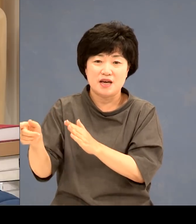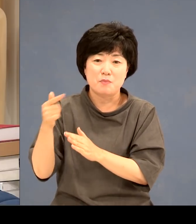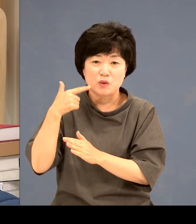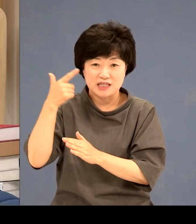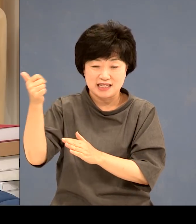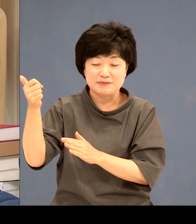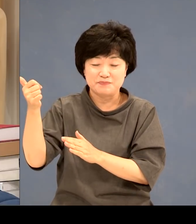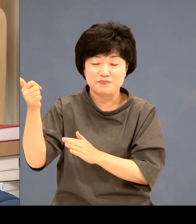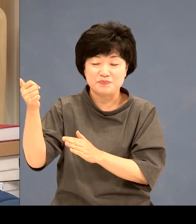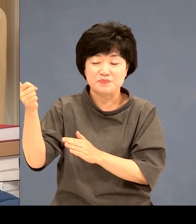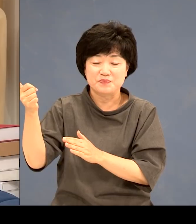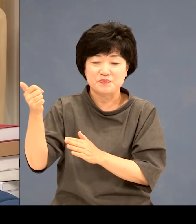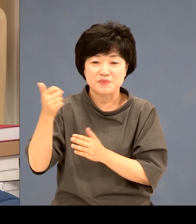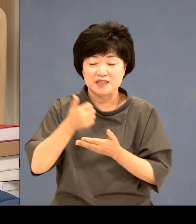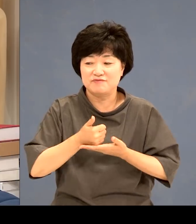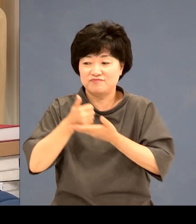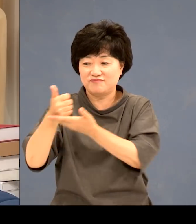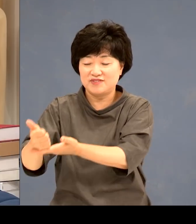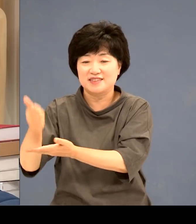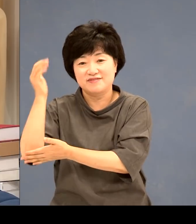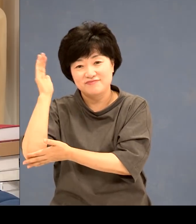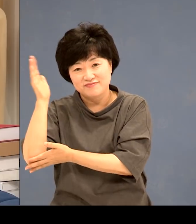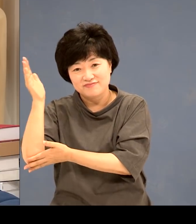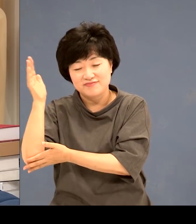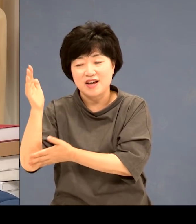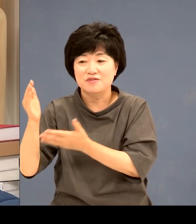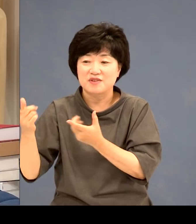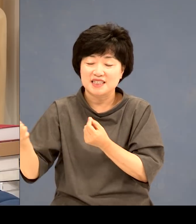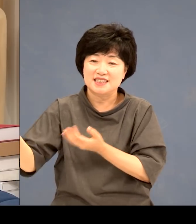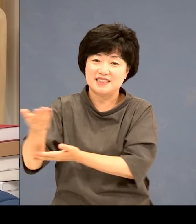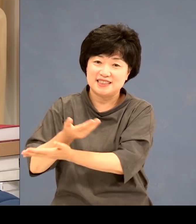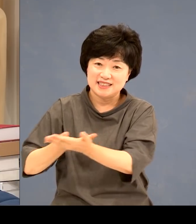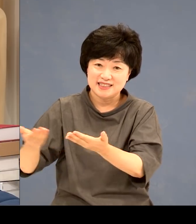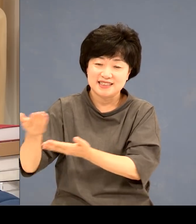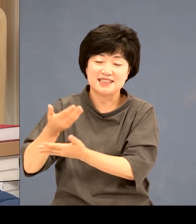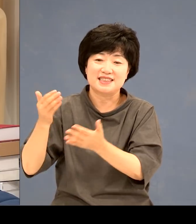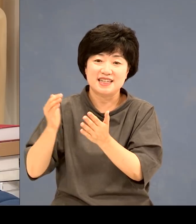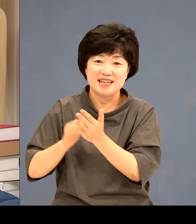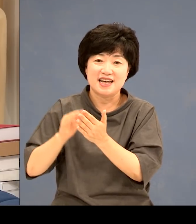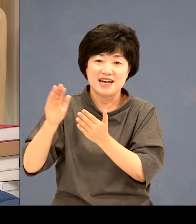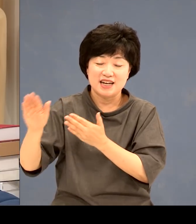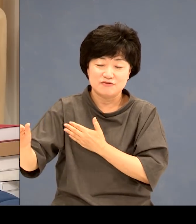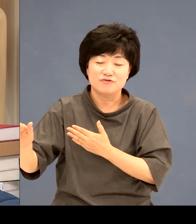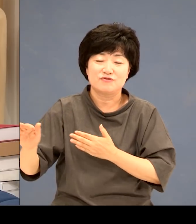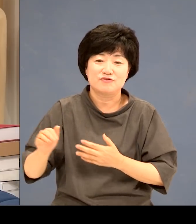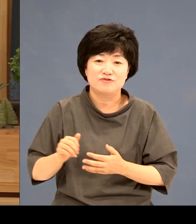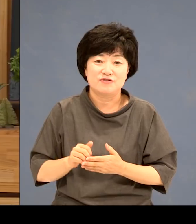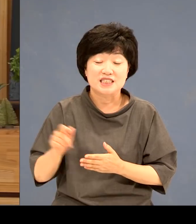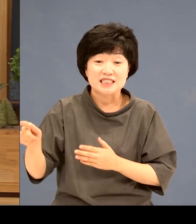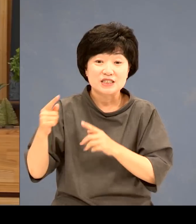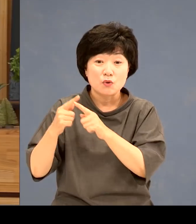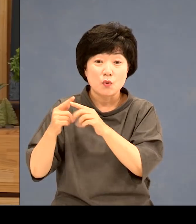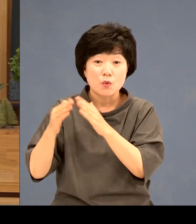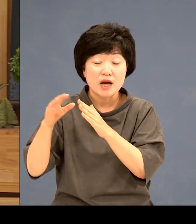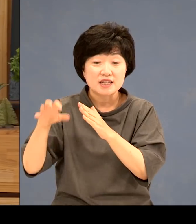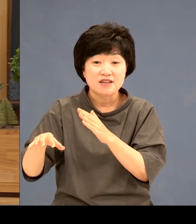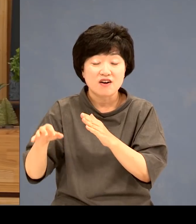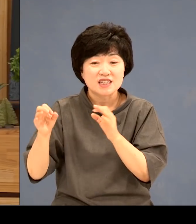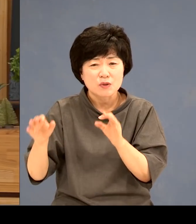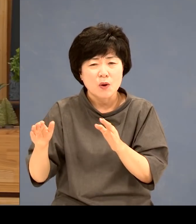작은 교회를 하세요. 그래서 그 교회에 가서 말씀을 나누고 이렇게 같이 교제를 하다가 어느 날